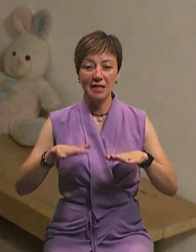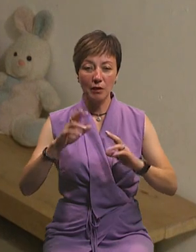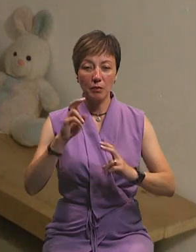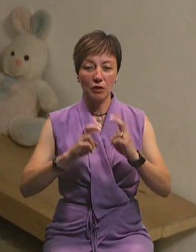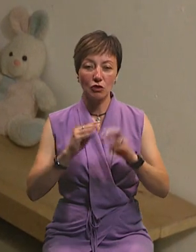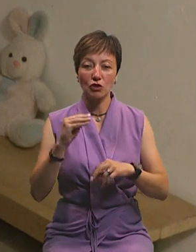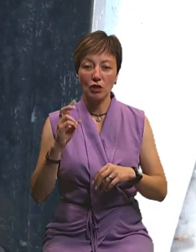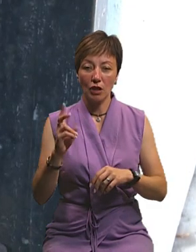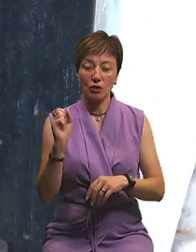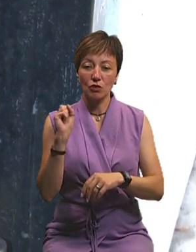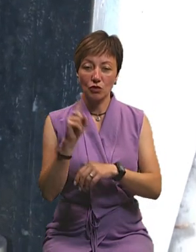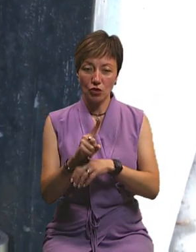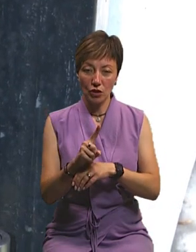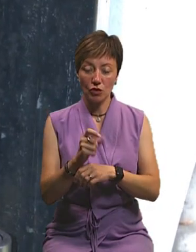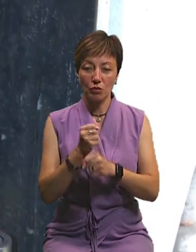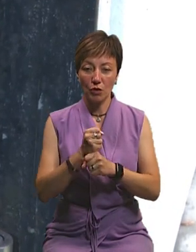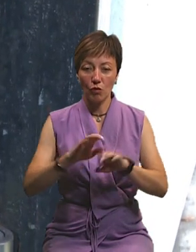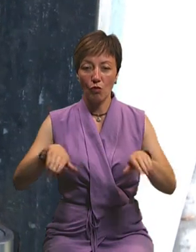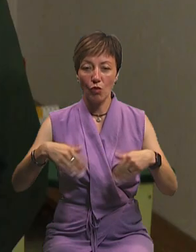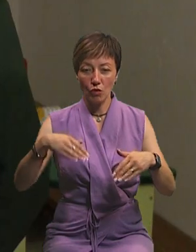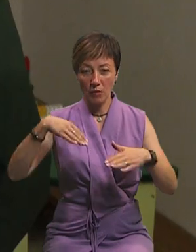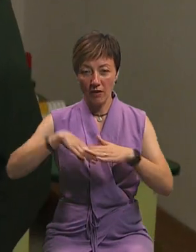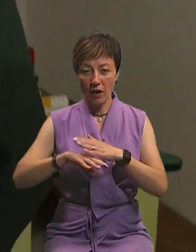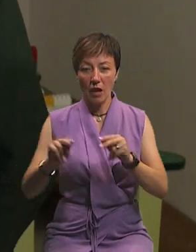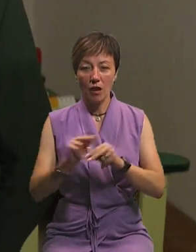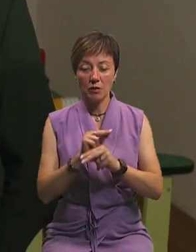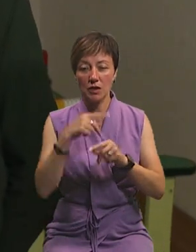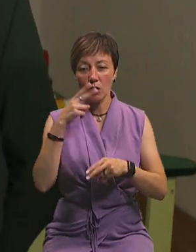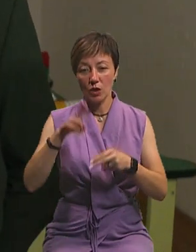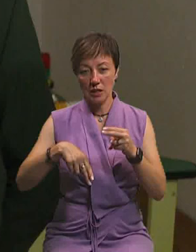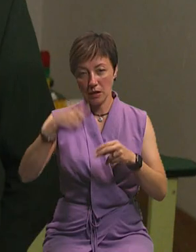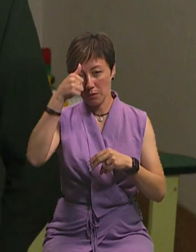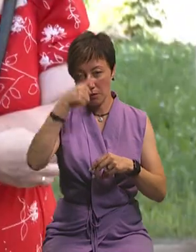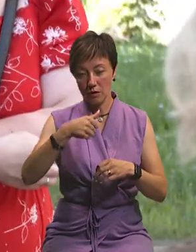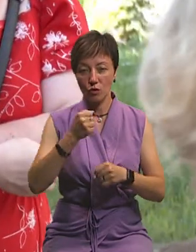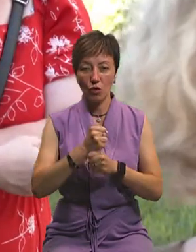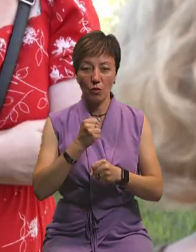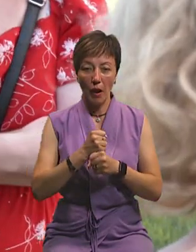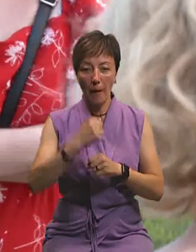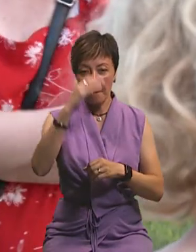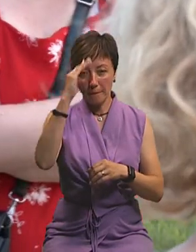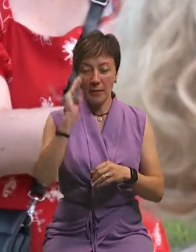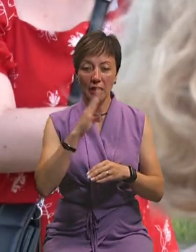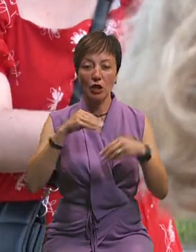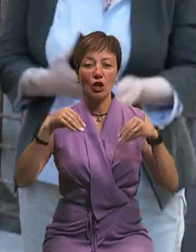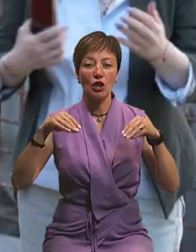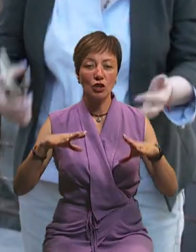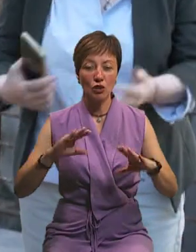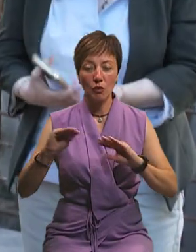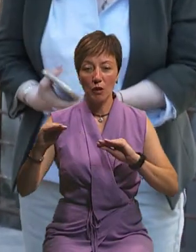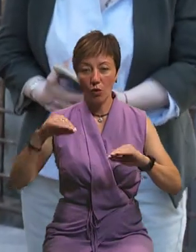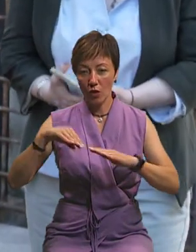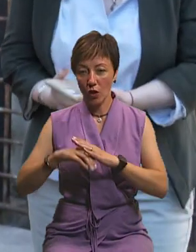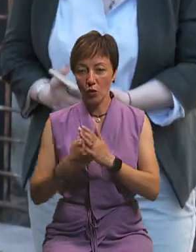підприємству ЖЕК доручили зробити в порожньому підвалі ремонт сказали що до кінця місяця ми вже це зробимо батьків рішення обладнати укриття